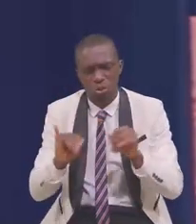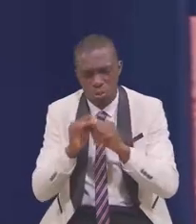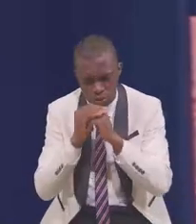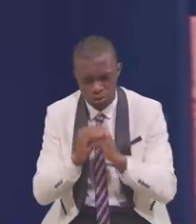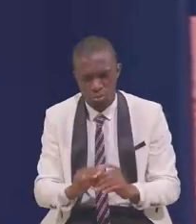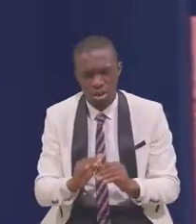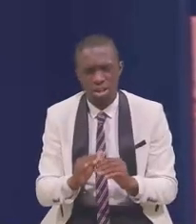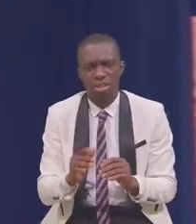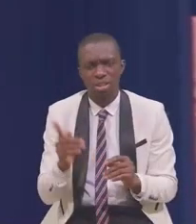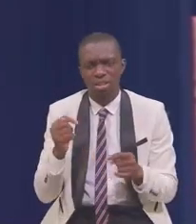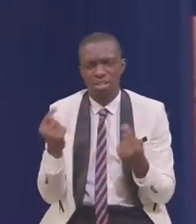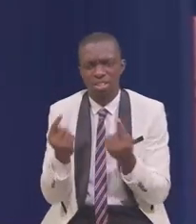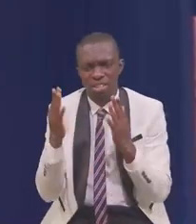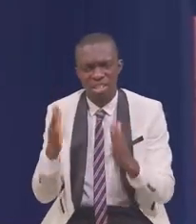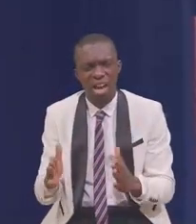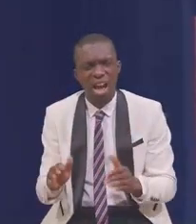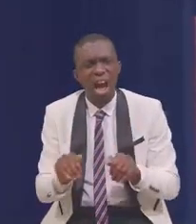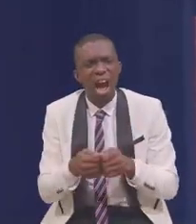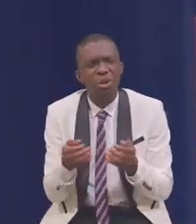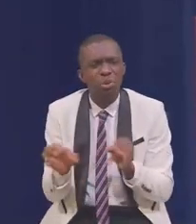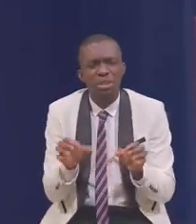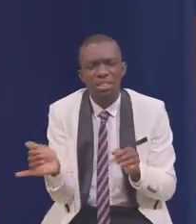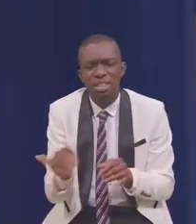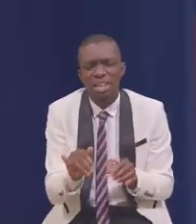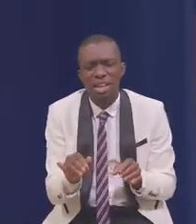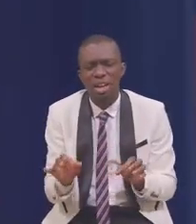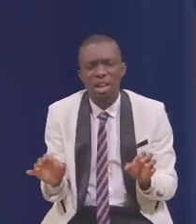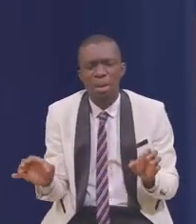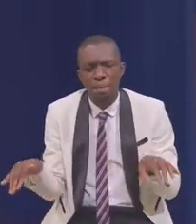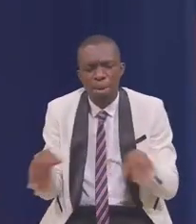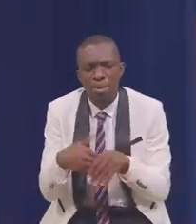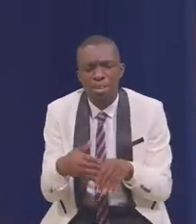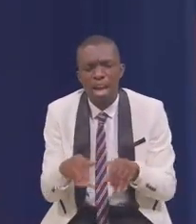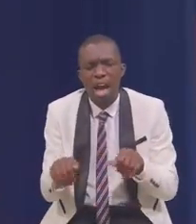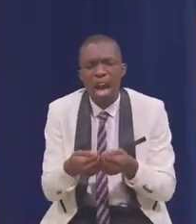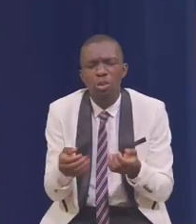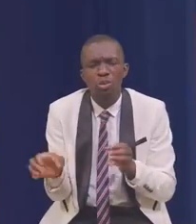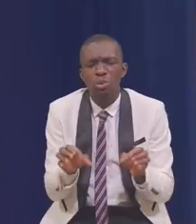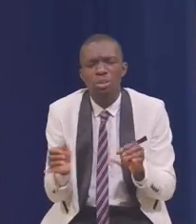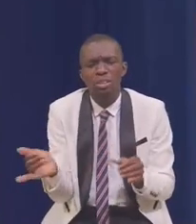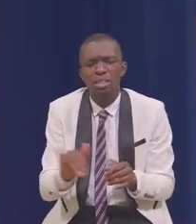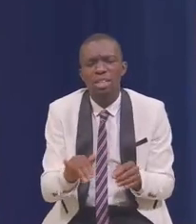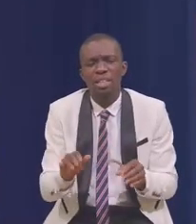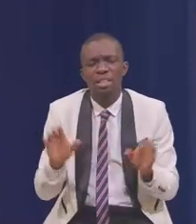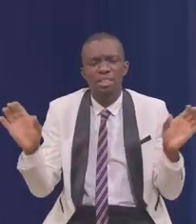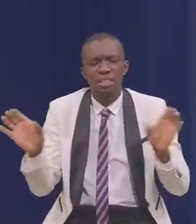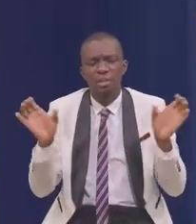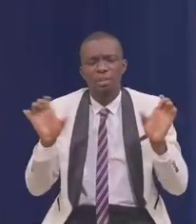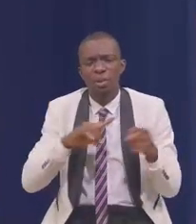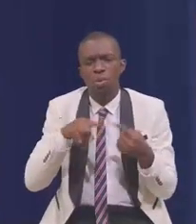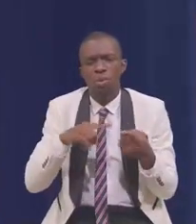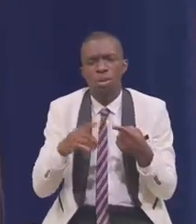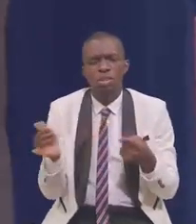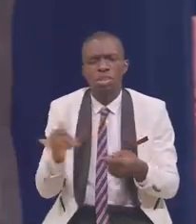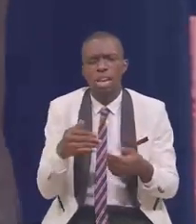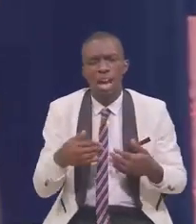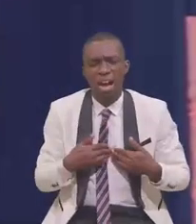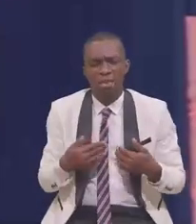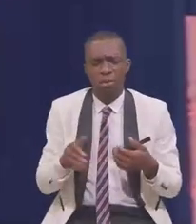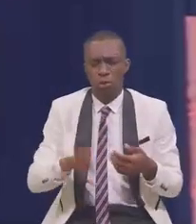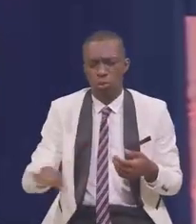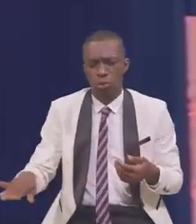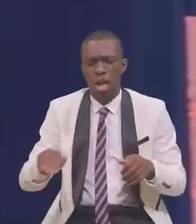cela, comment font-ils leur mariage, comment célèbrent-ils quand ils ont un enfant, Comment célébrait-il